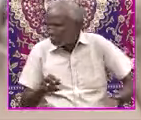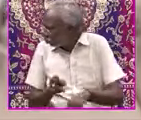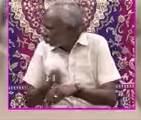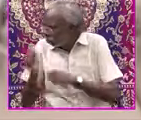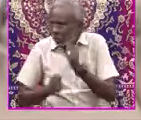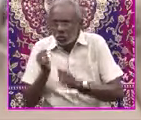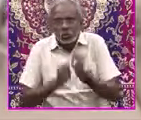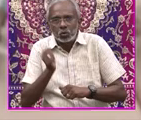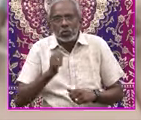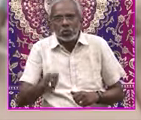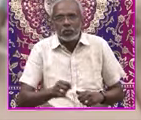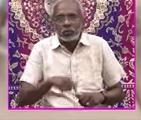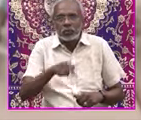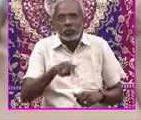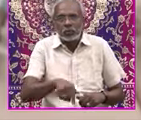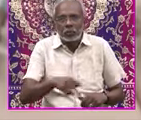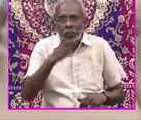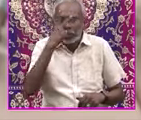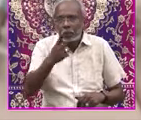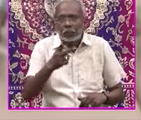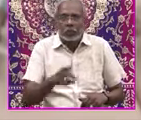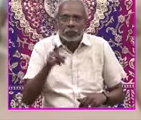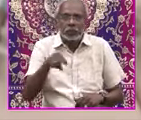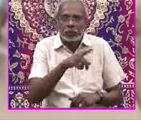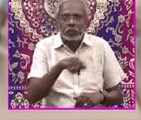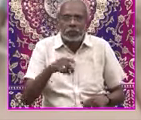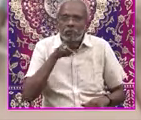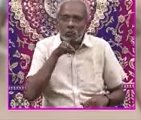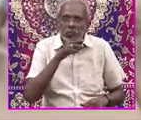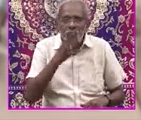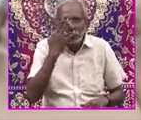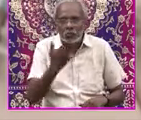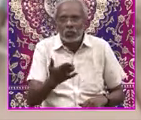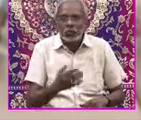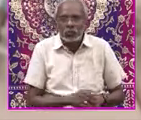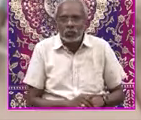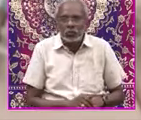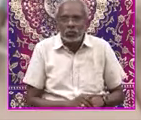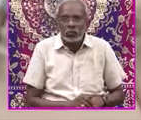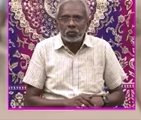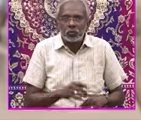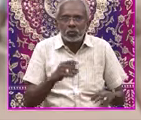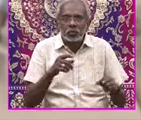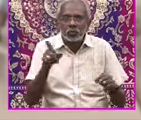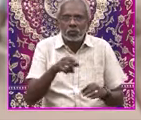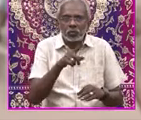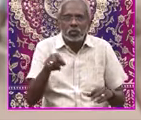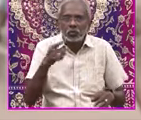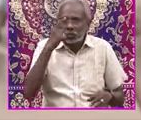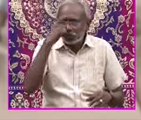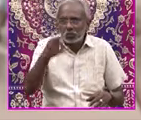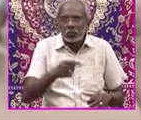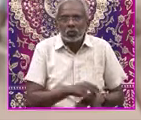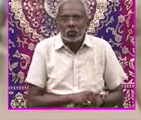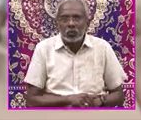இதுவரை கலிங்கத்து பரணி பாடலையும் பாடலின் பொருளையும் அறிந்தோம். இப்பொழுது இசையுடன் பாடி அதை